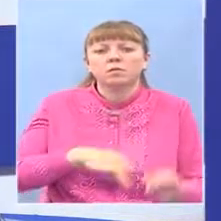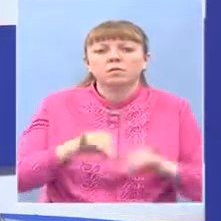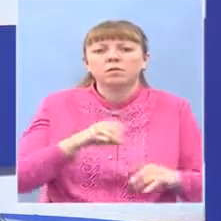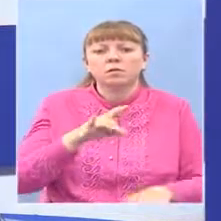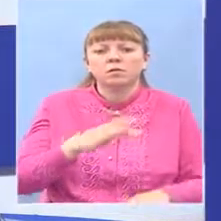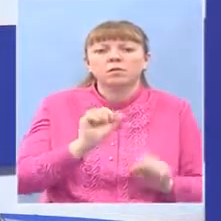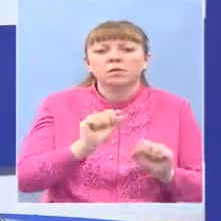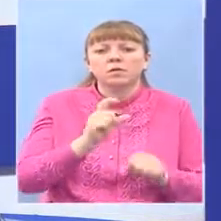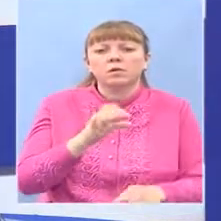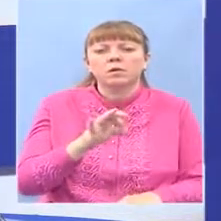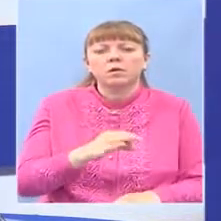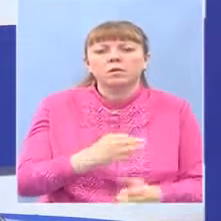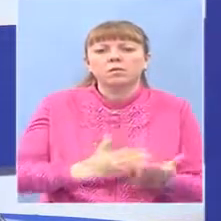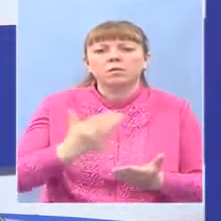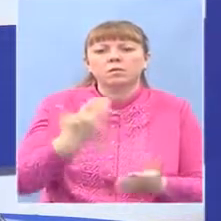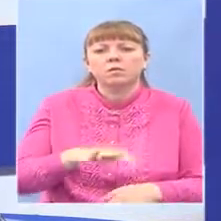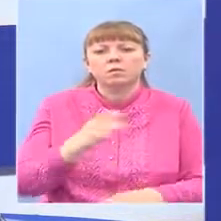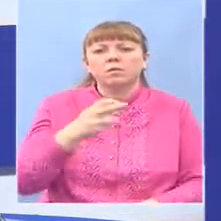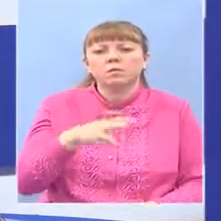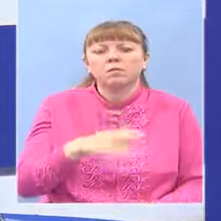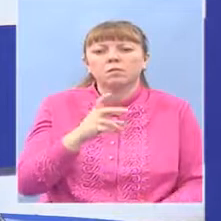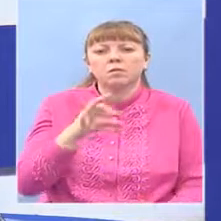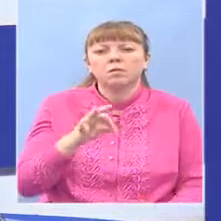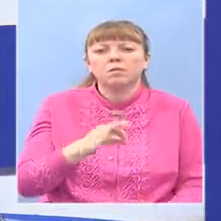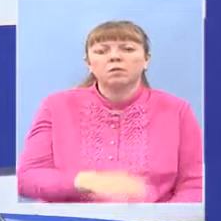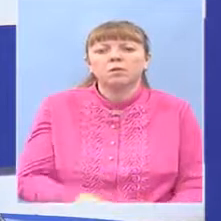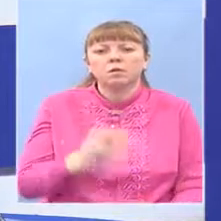проект по поддержке НПО и повышению потенциала НПО. В студии